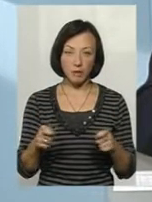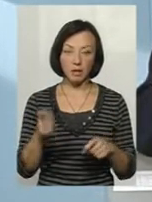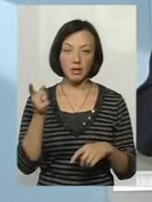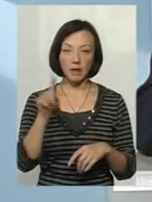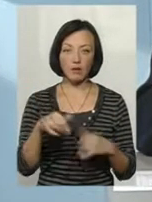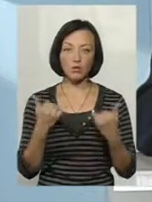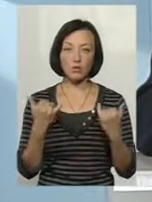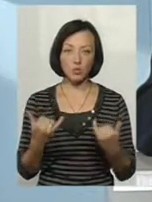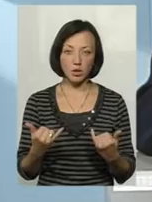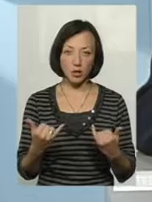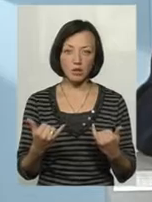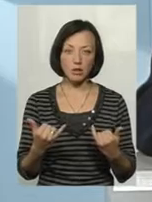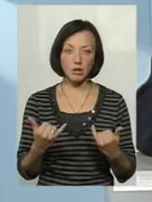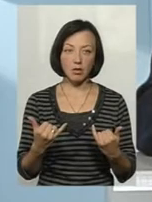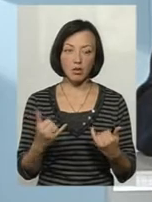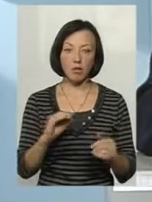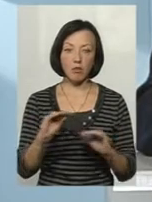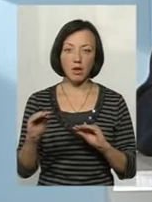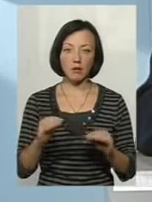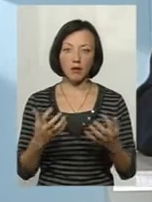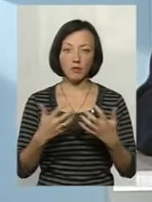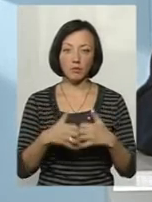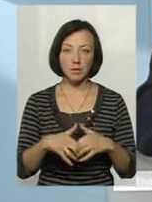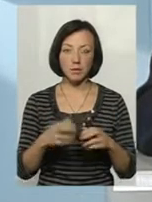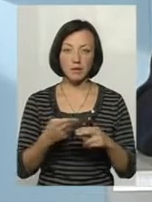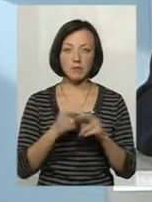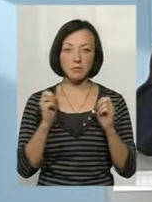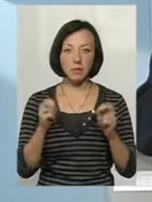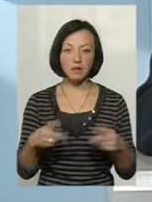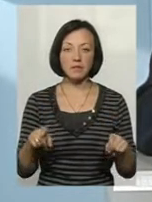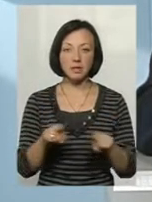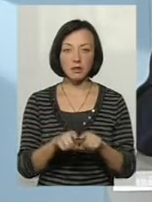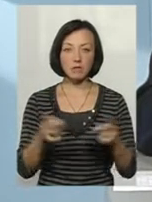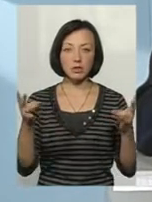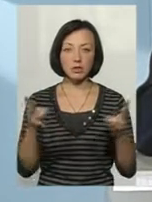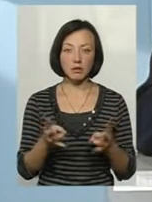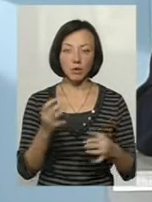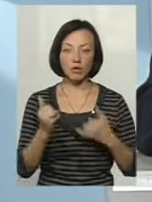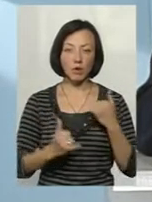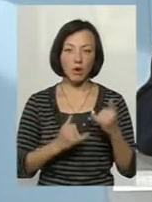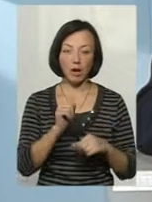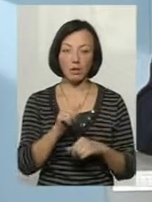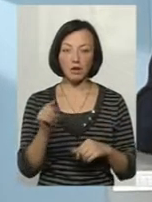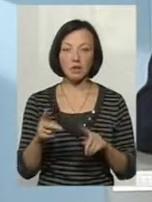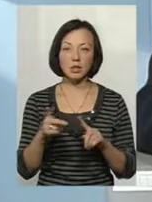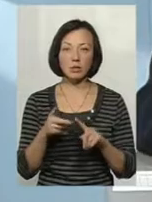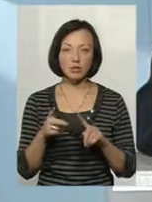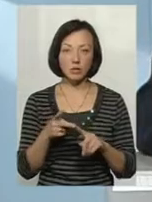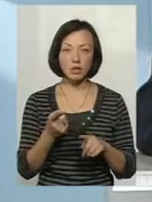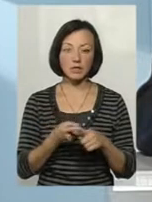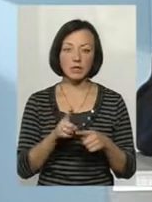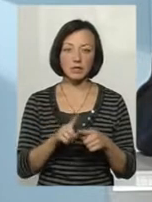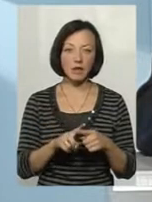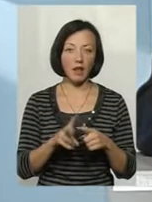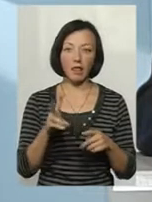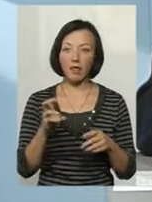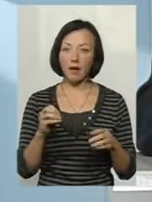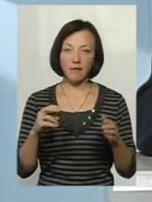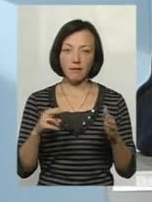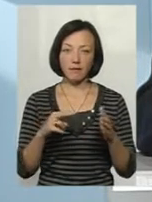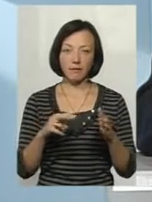навіть сучасні, обладнані автоматикою безпеки, все рівно потрібно за ними доглядати. Друге, це... Тобто не